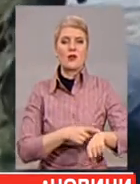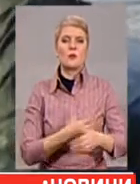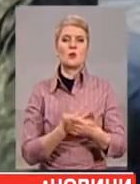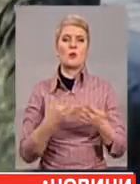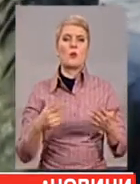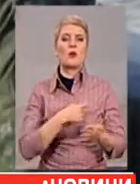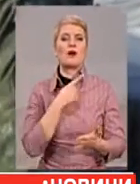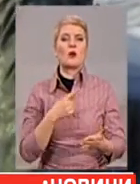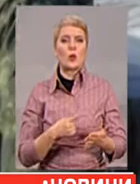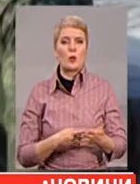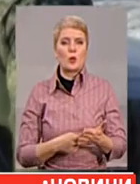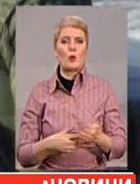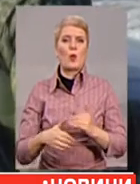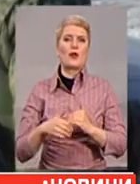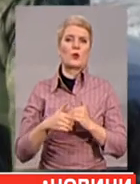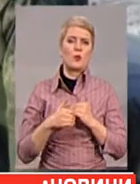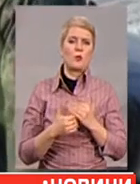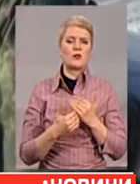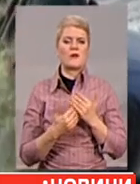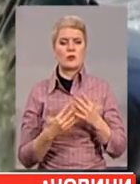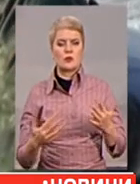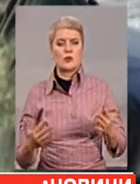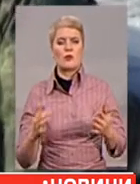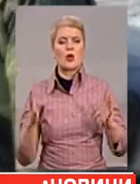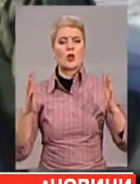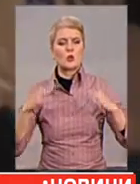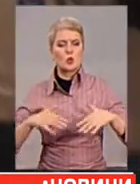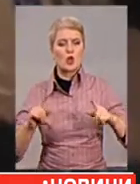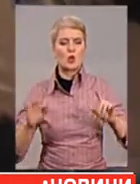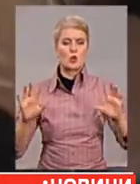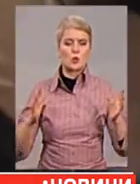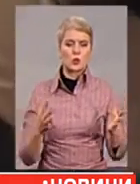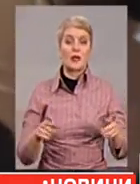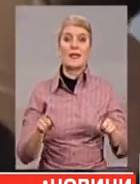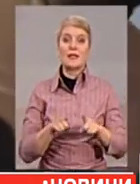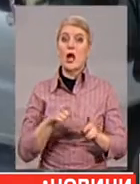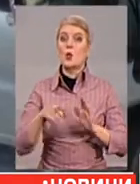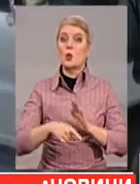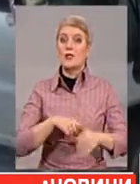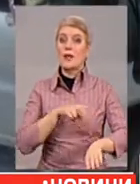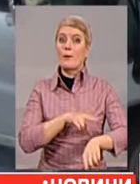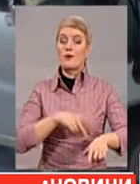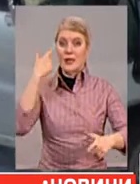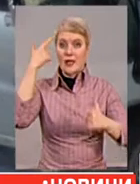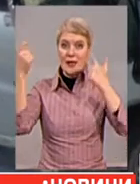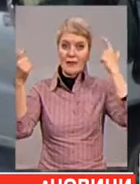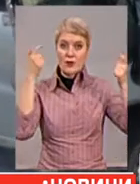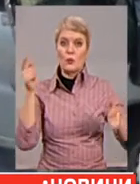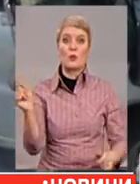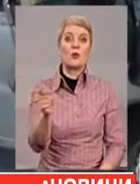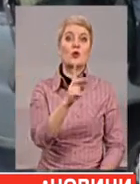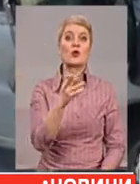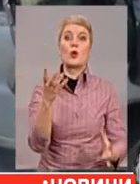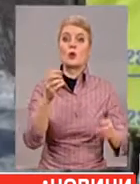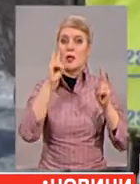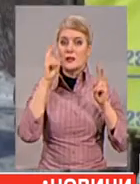питаннями по поводу гуманітарної допомоги і всього іншого, по поводу розрушення, того, що случилось. Так донецькі правоохоронці інформують тих, хто ще не знає.